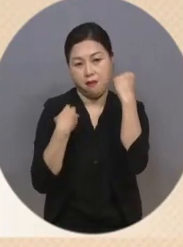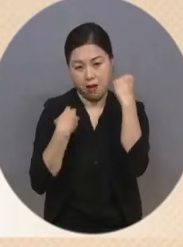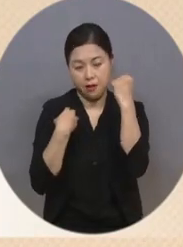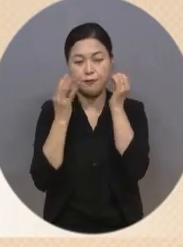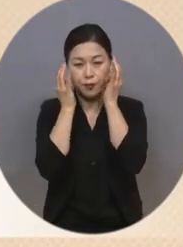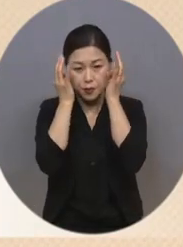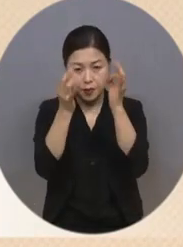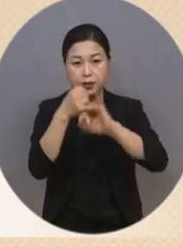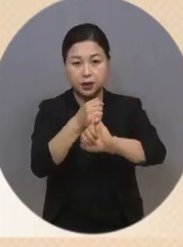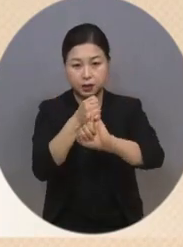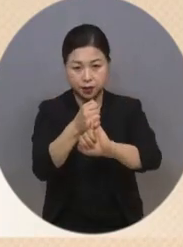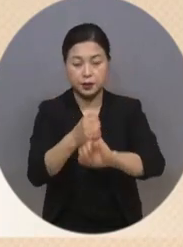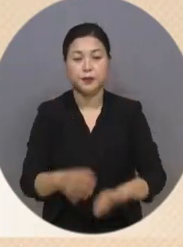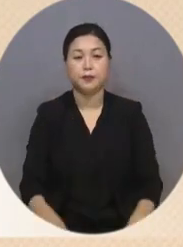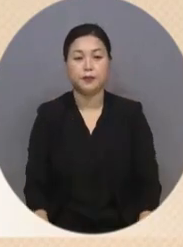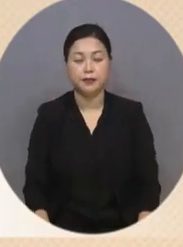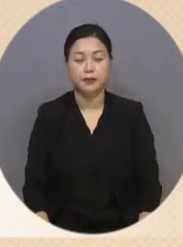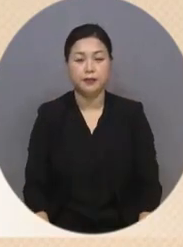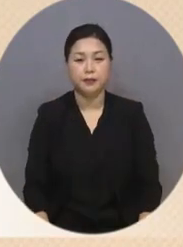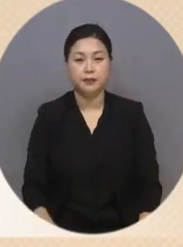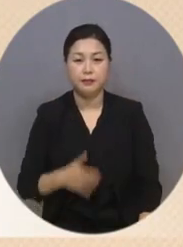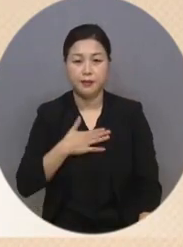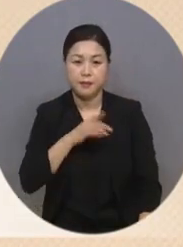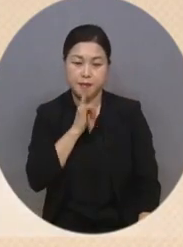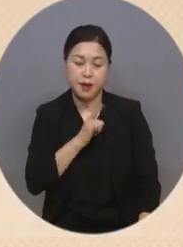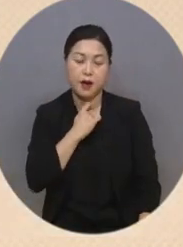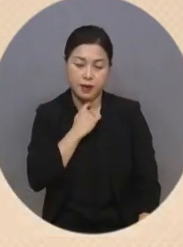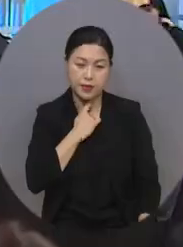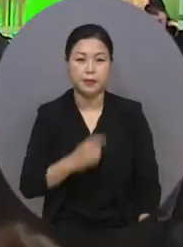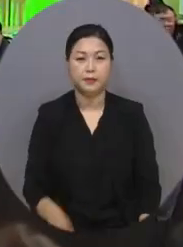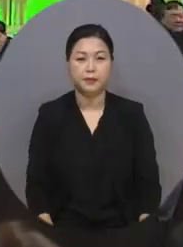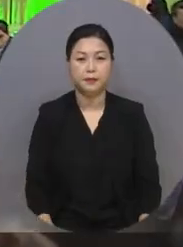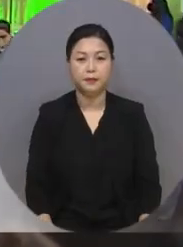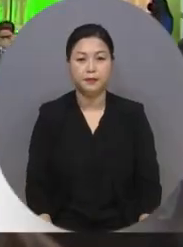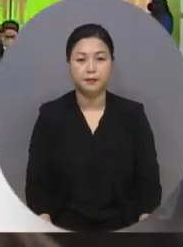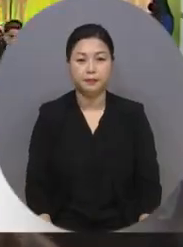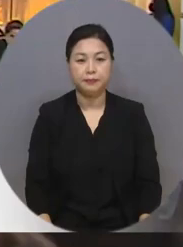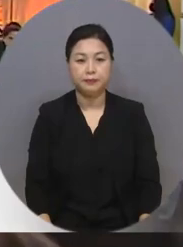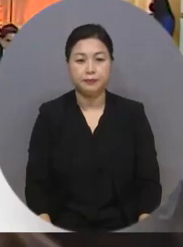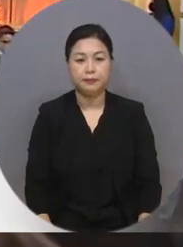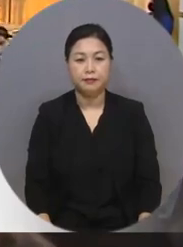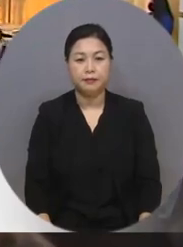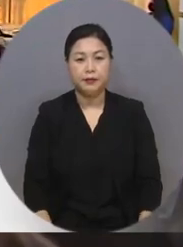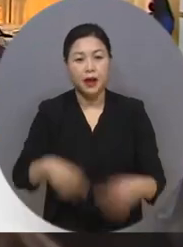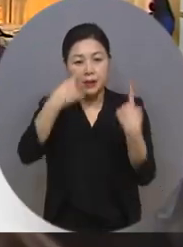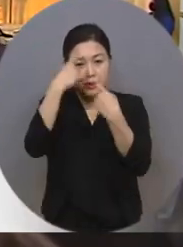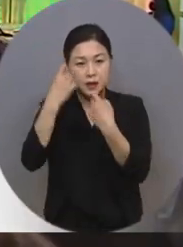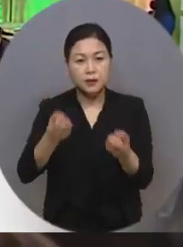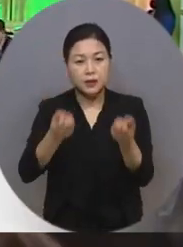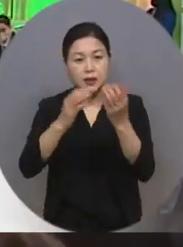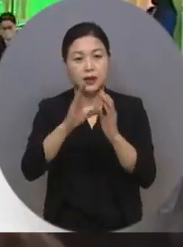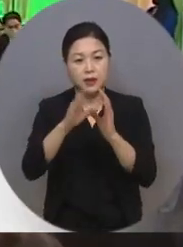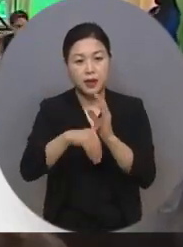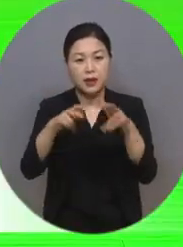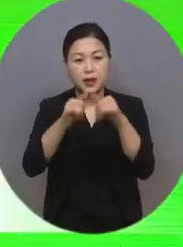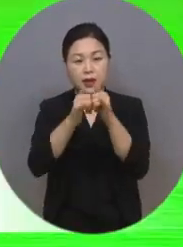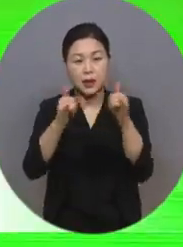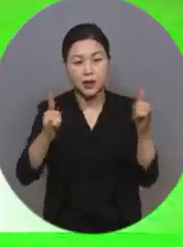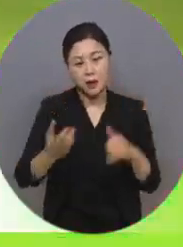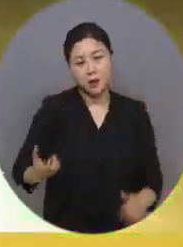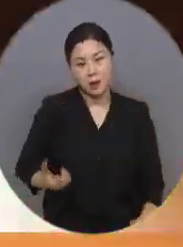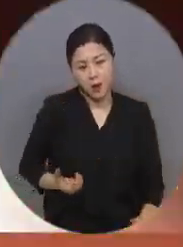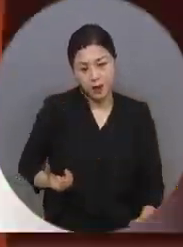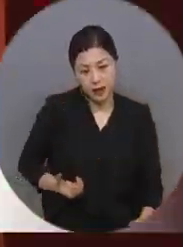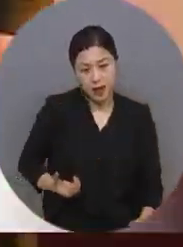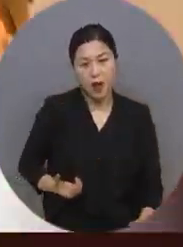되도록 최선을 다하겠다라고 답사를 해드리겠습니다. 기념식 현장에서는 장애인 모델 아카데미 학생들의